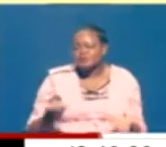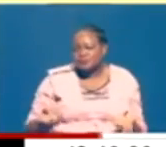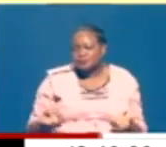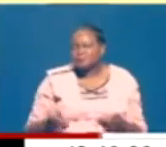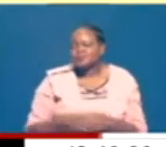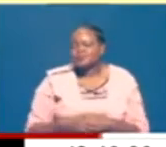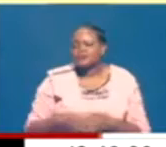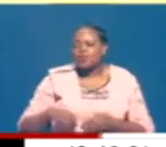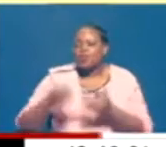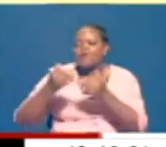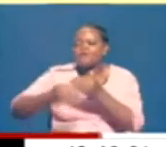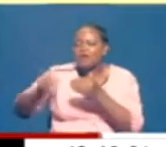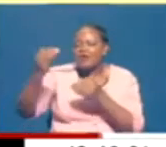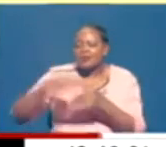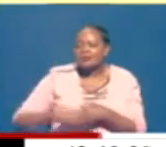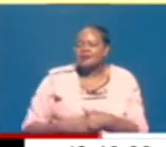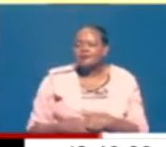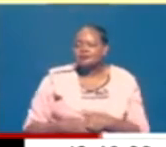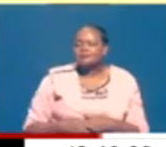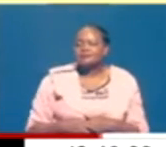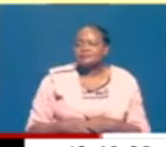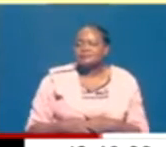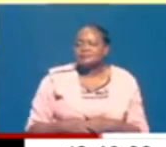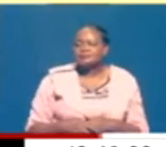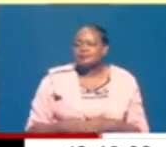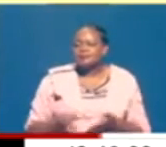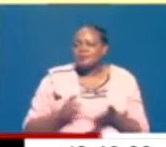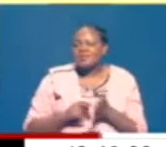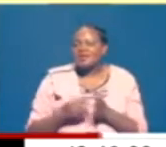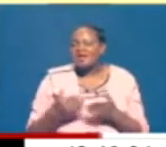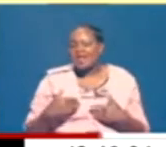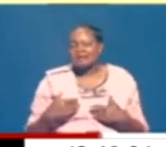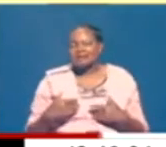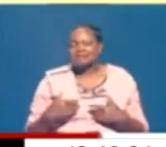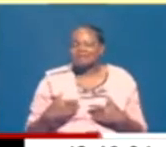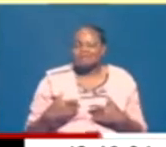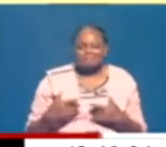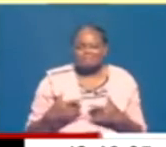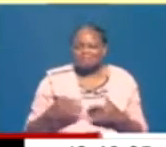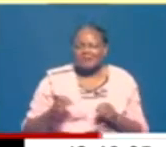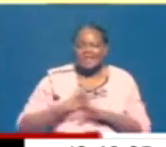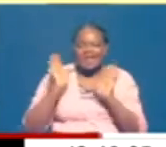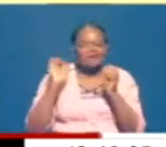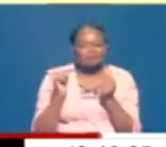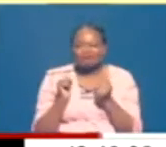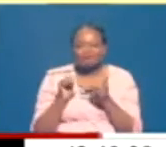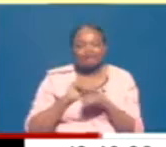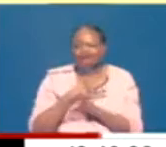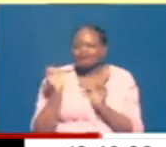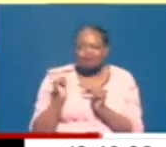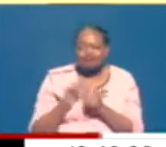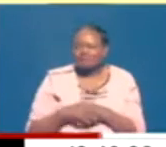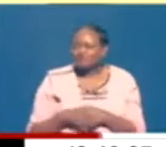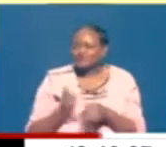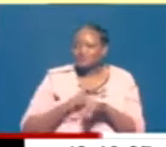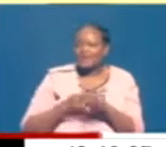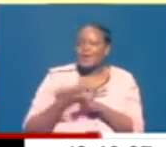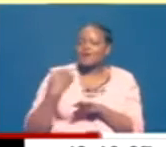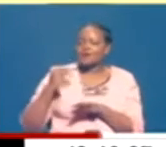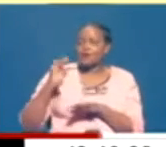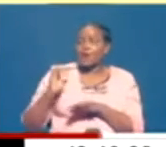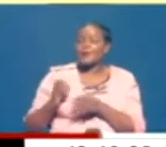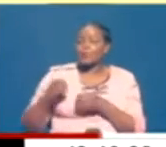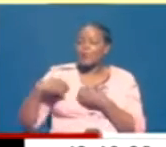forward. So kulikuwa na akukuwa na hiyo way forward hapo mbeleni wakati IBC walipewa